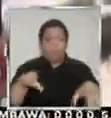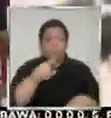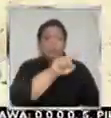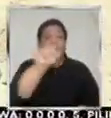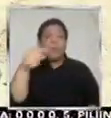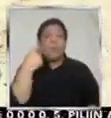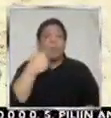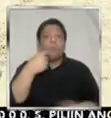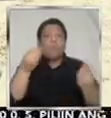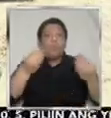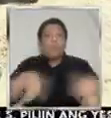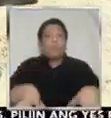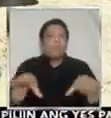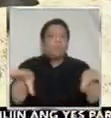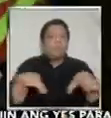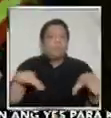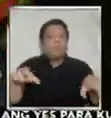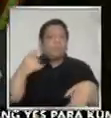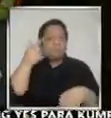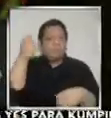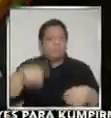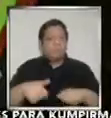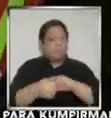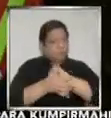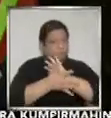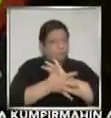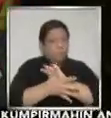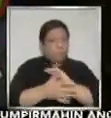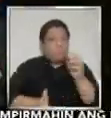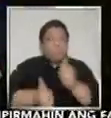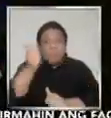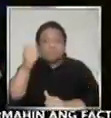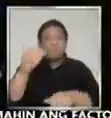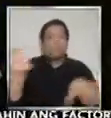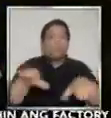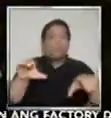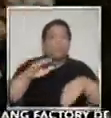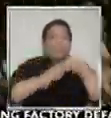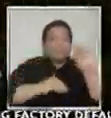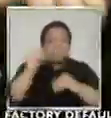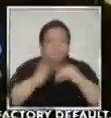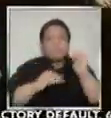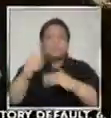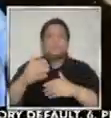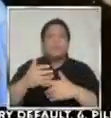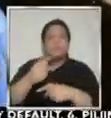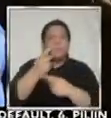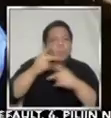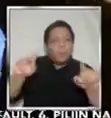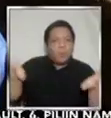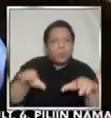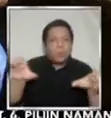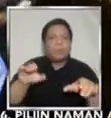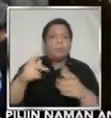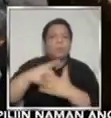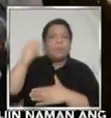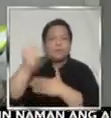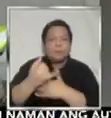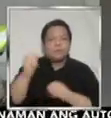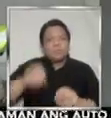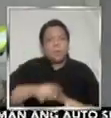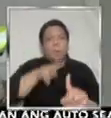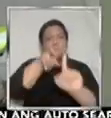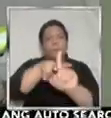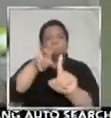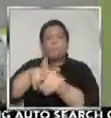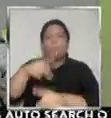sa COVID-19. Karamihan, trabaho sa construction at public works project na pwedeng applyan sa mga Public Employment Service